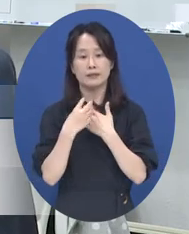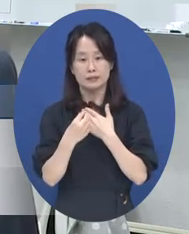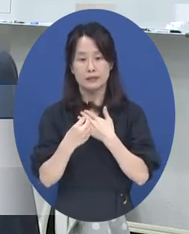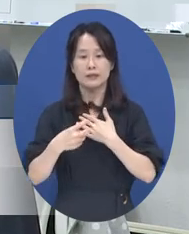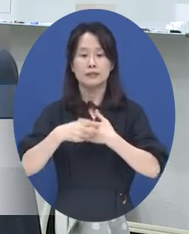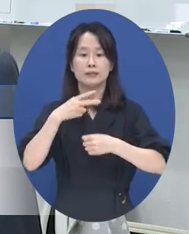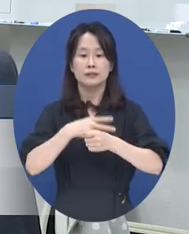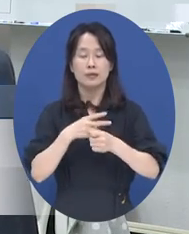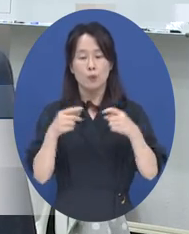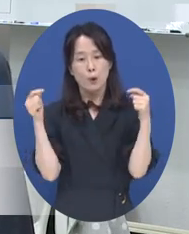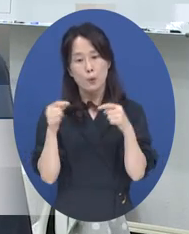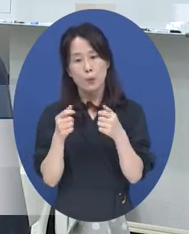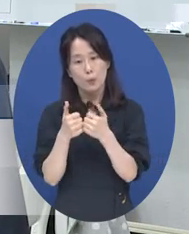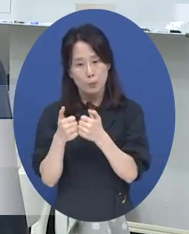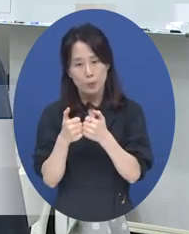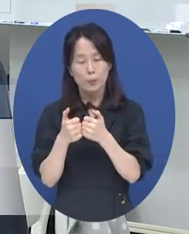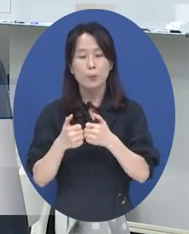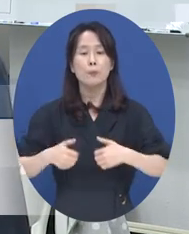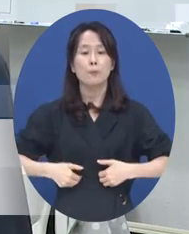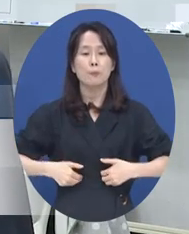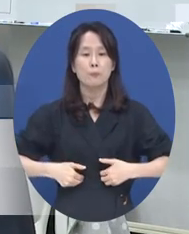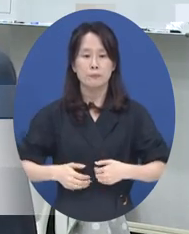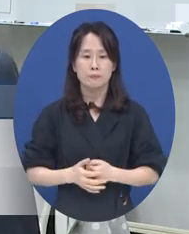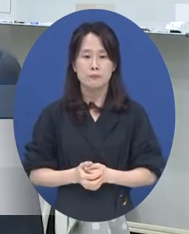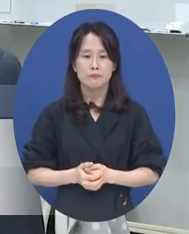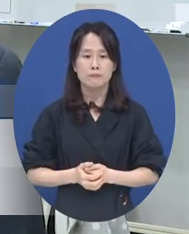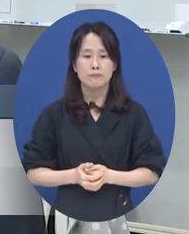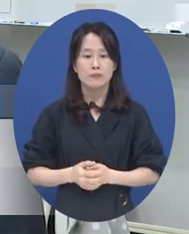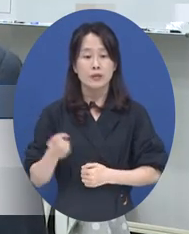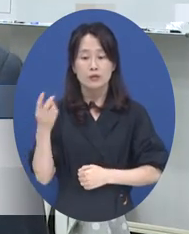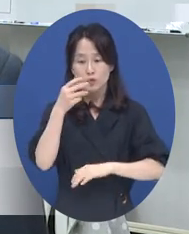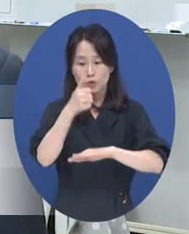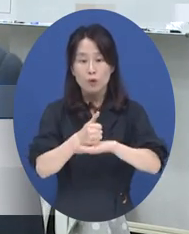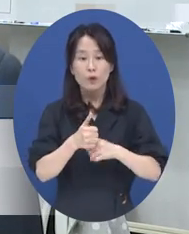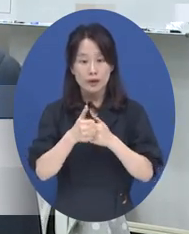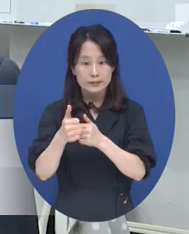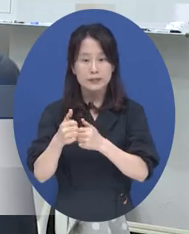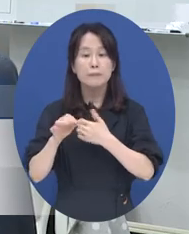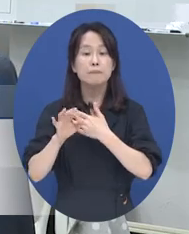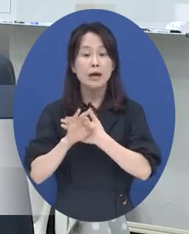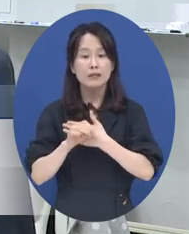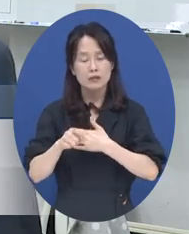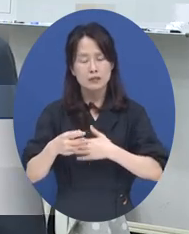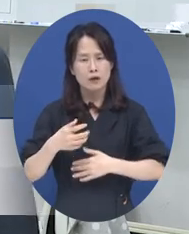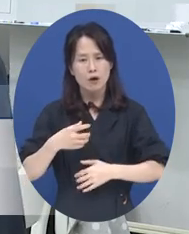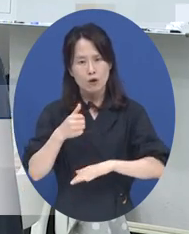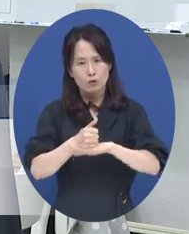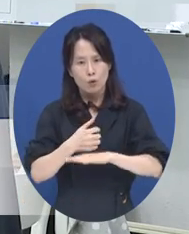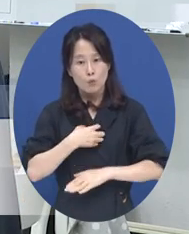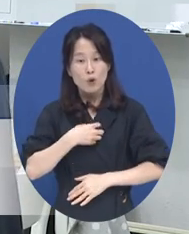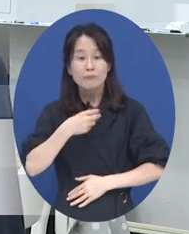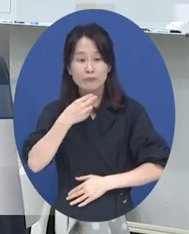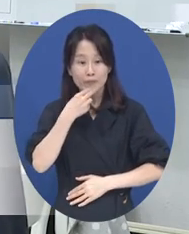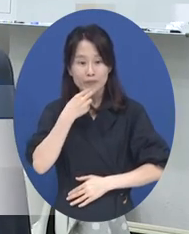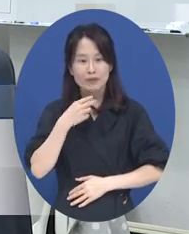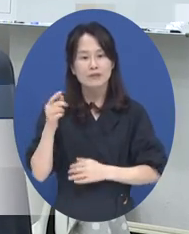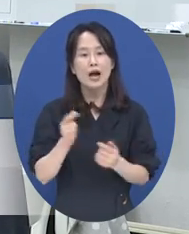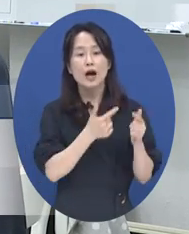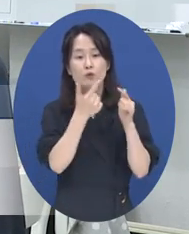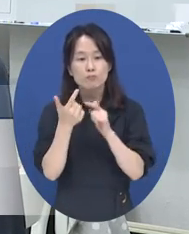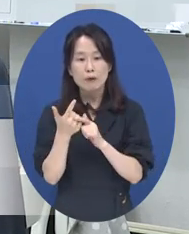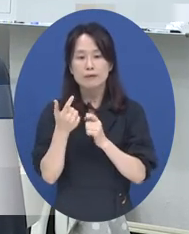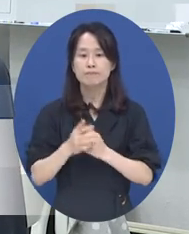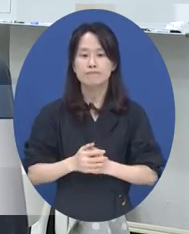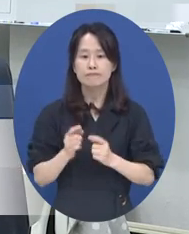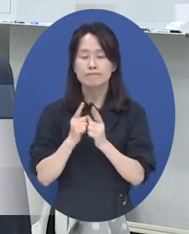엑스레이, 의사의 대면 회진 같은 것들을 하는 거죠. 그리고 그 결과에 따라서 만약에 그 결과가 위험하지 않다, 그렇다면